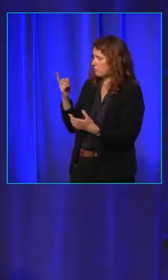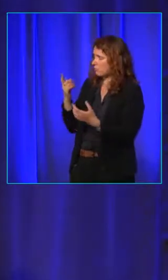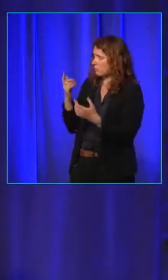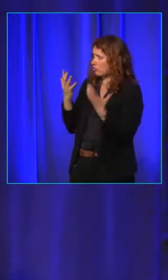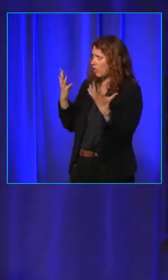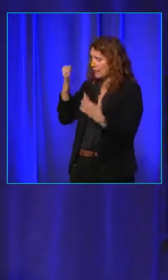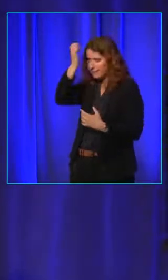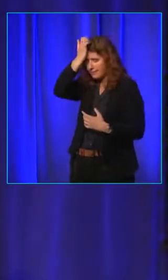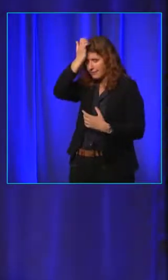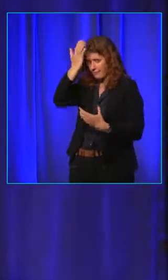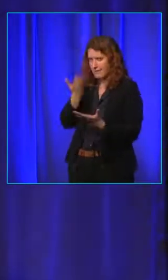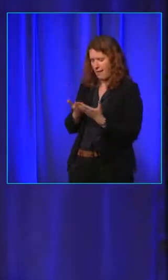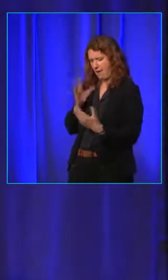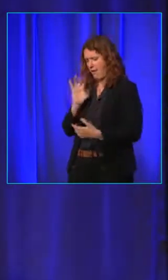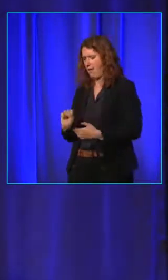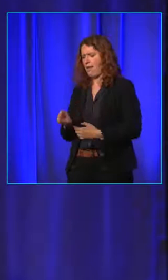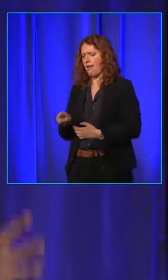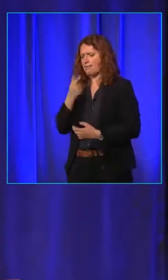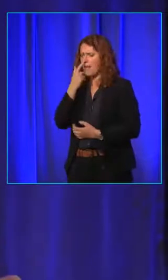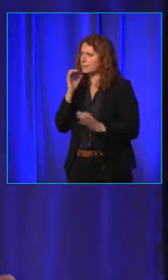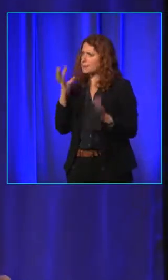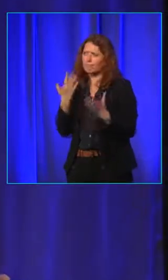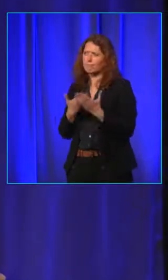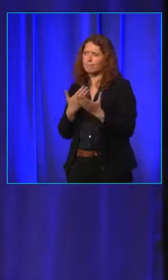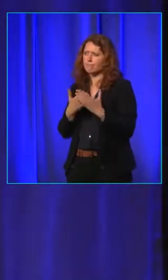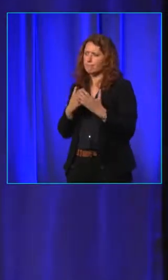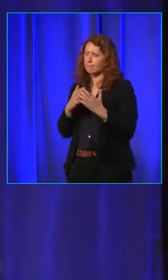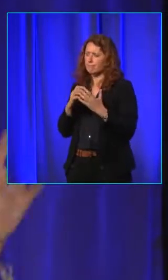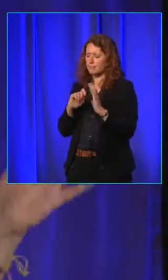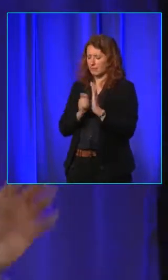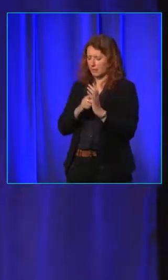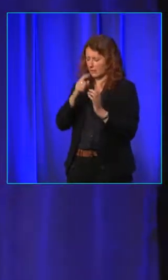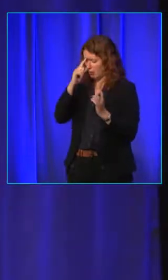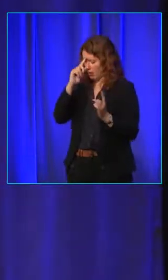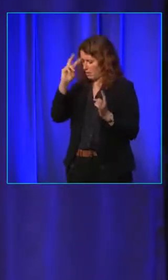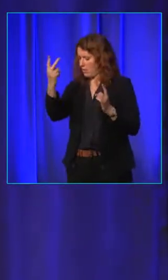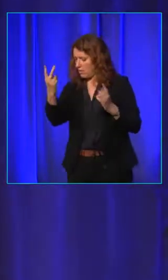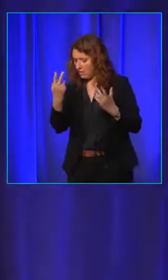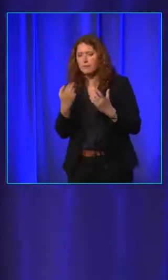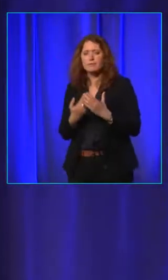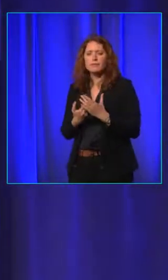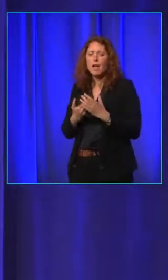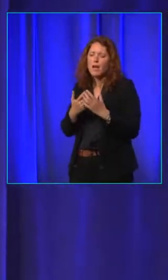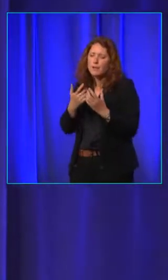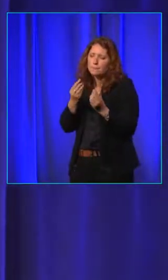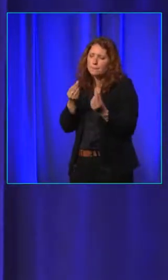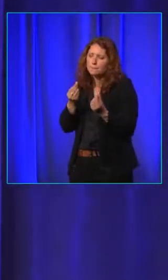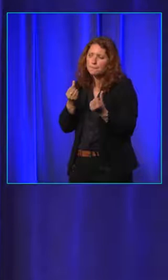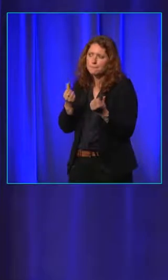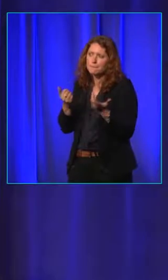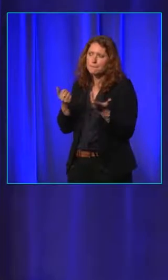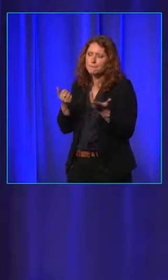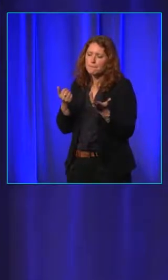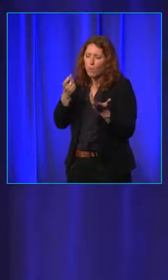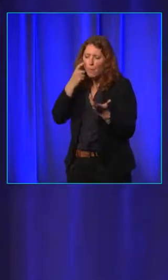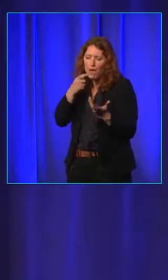que c'est un geste qui est utilisé pour switcher d'un état à un autre. Et ça me fait penser qu'effectivement, il